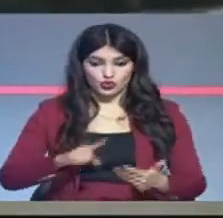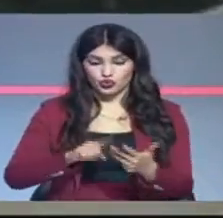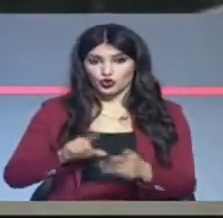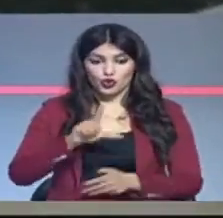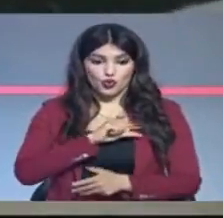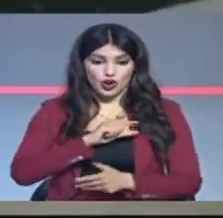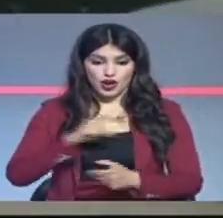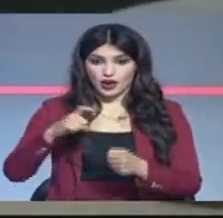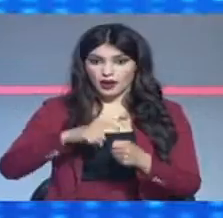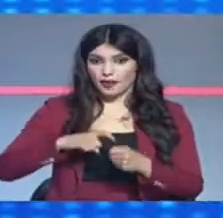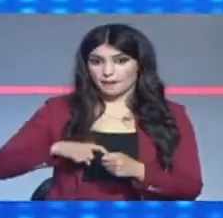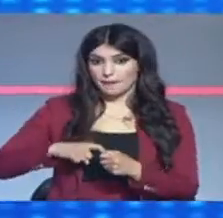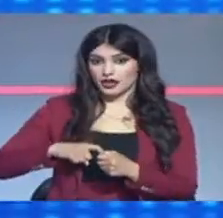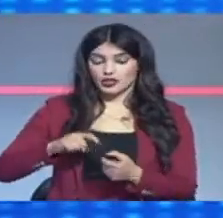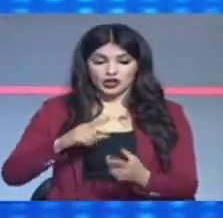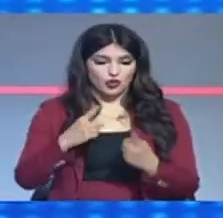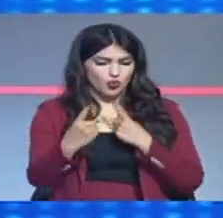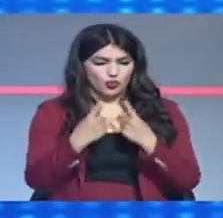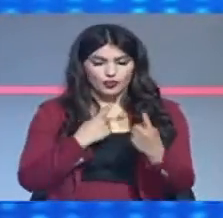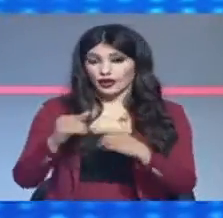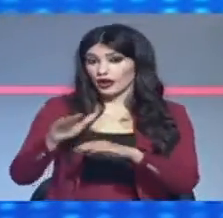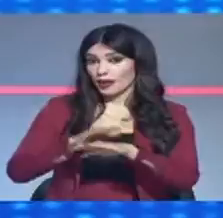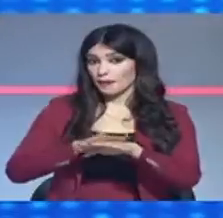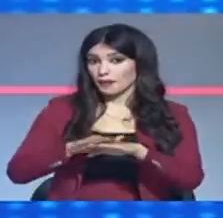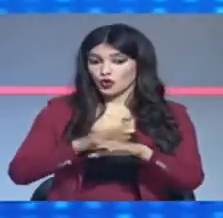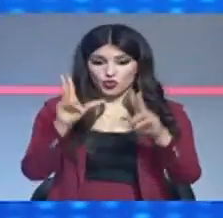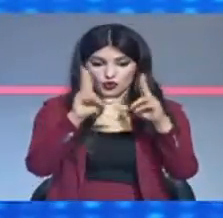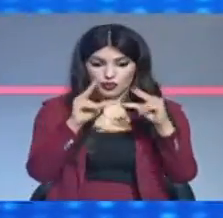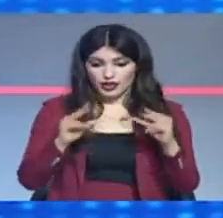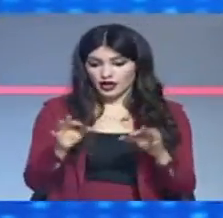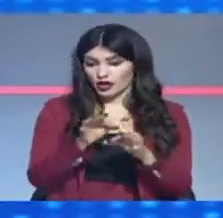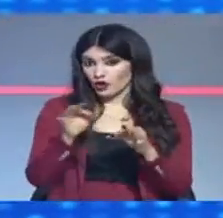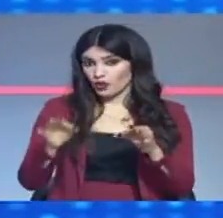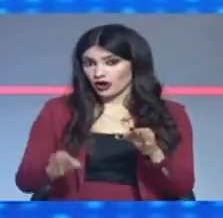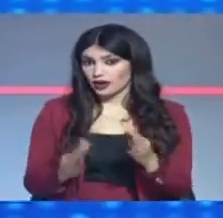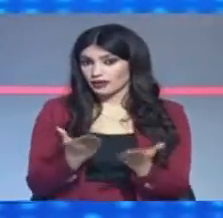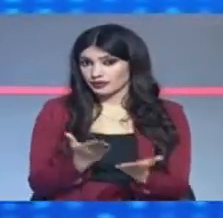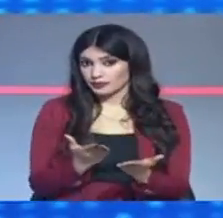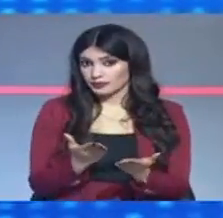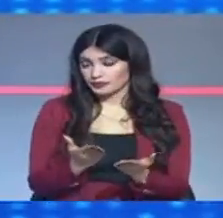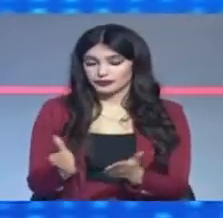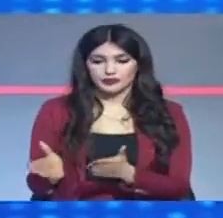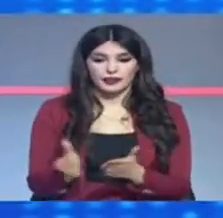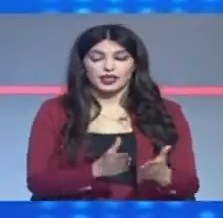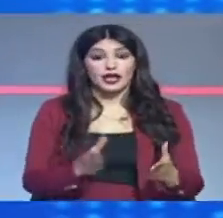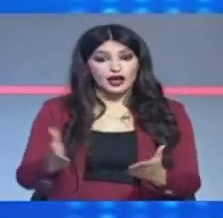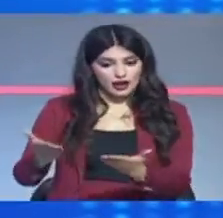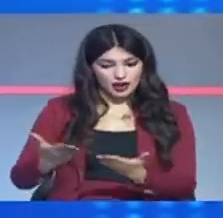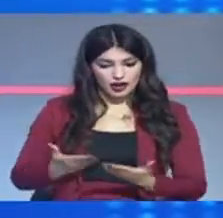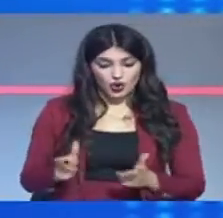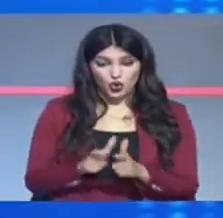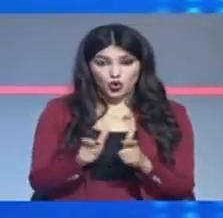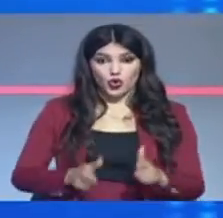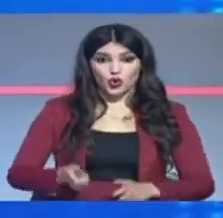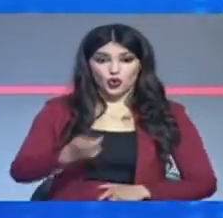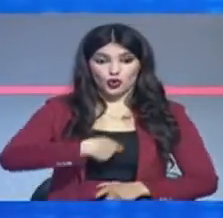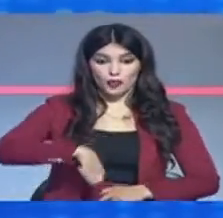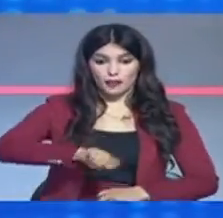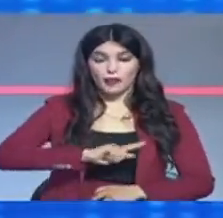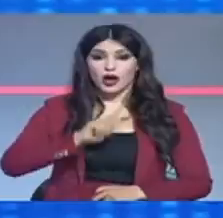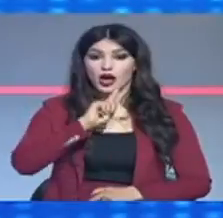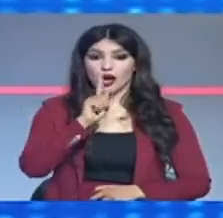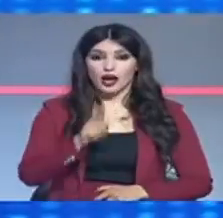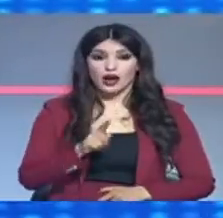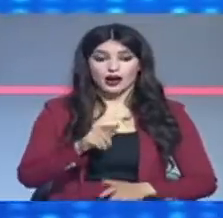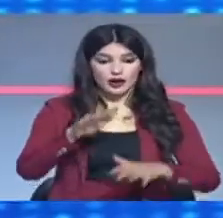مصر في لبنان لمناقشه الاوضاع وبحث حلولها رحبت الحكومه الاسبانيه بقرار البرلمان